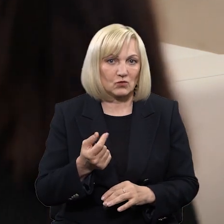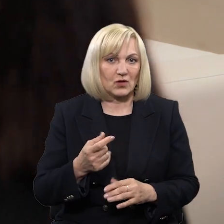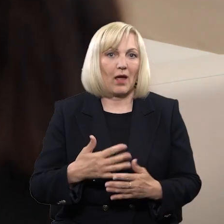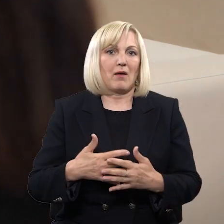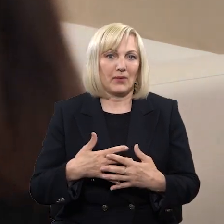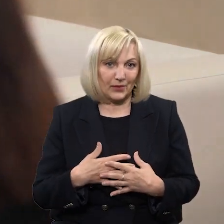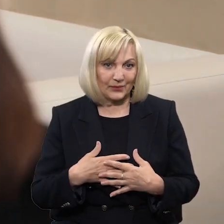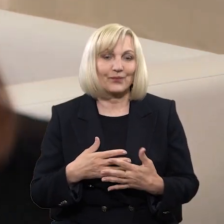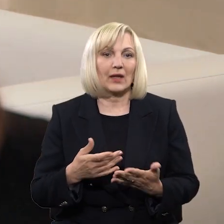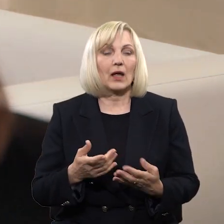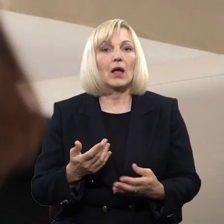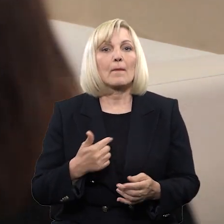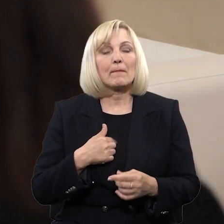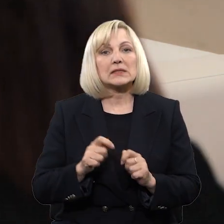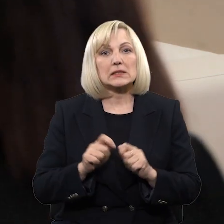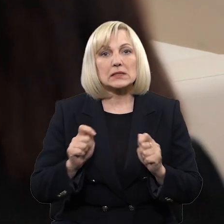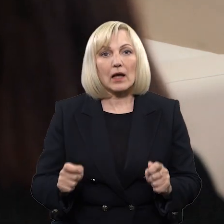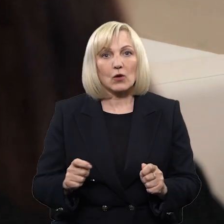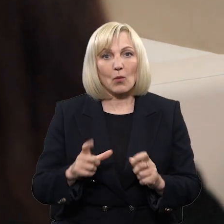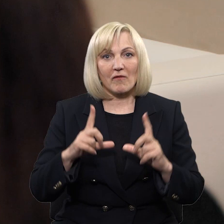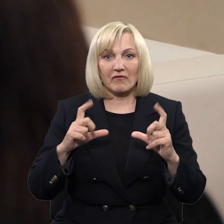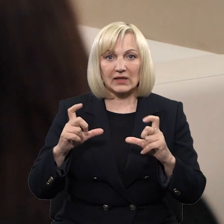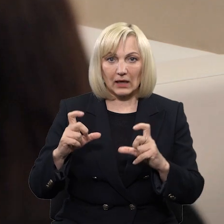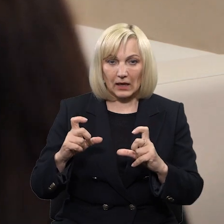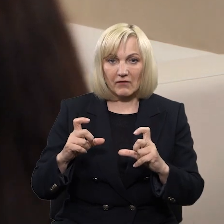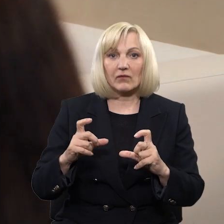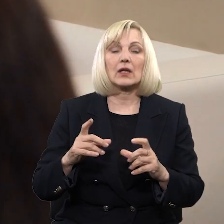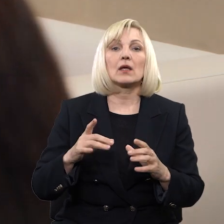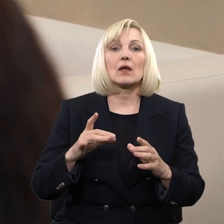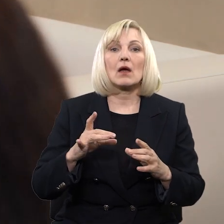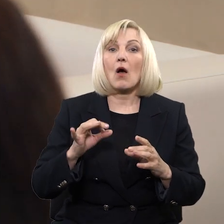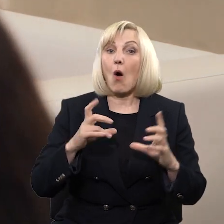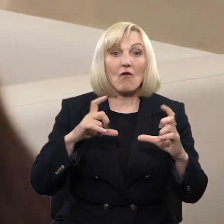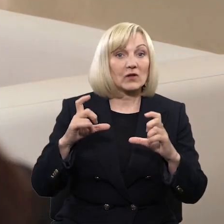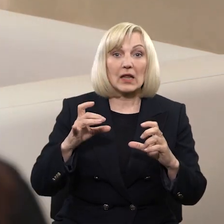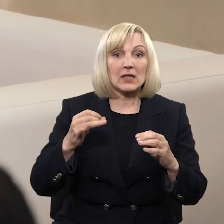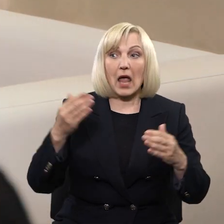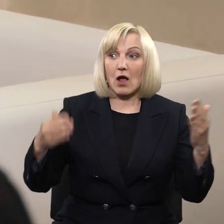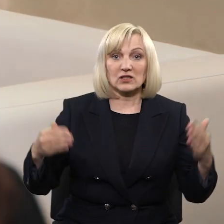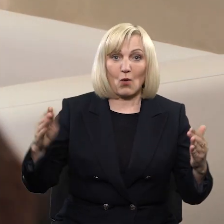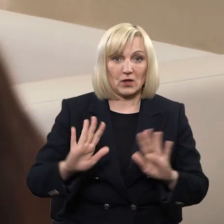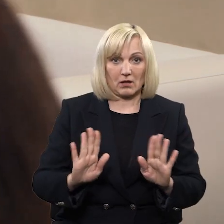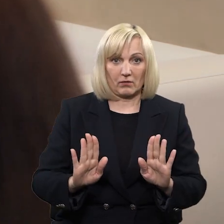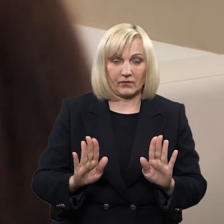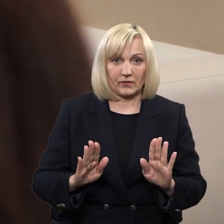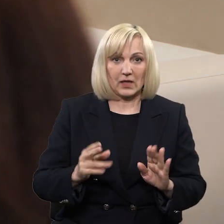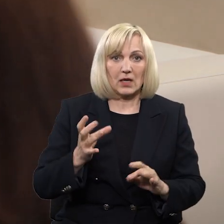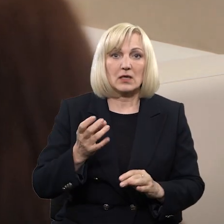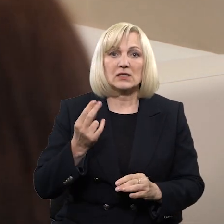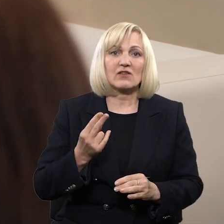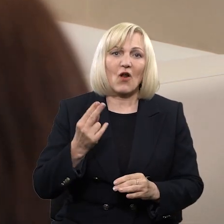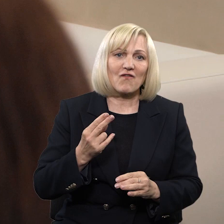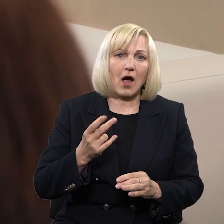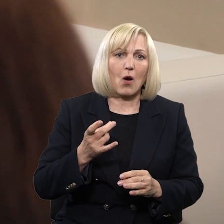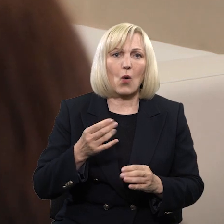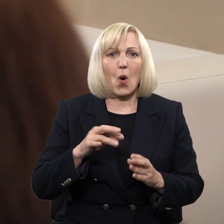уже немножко Мне кажется выдохнули а теперь создаем фотографии на фотографии не экспонатов Да это не там